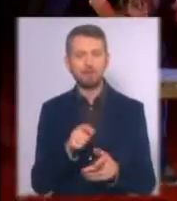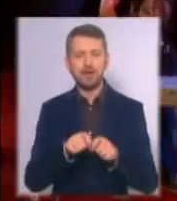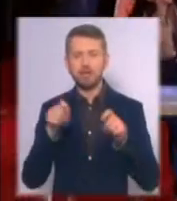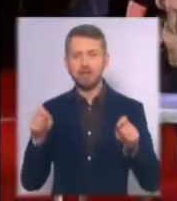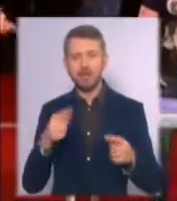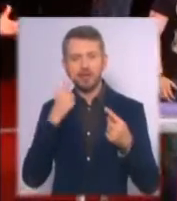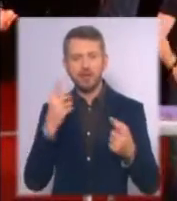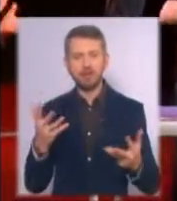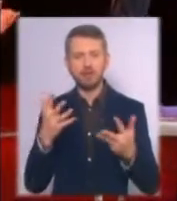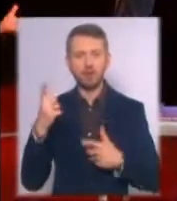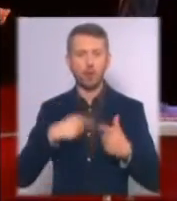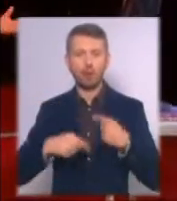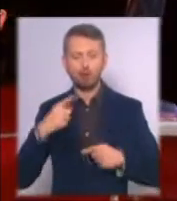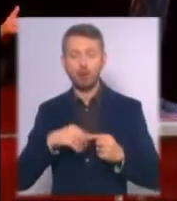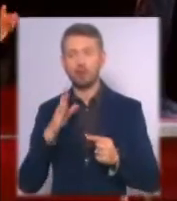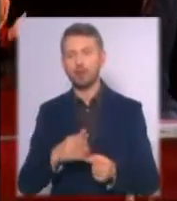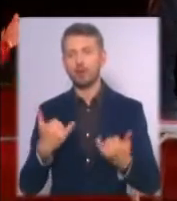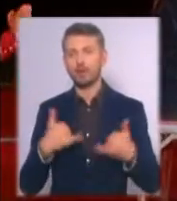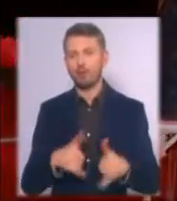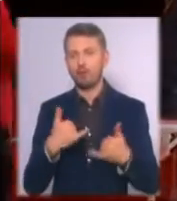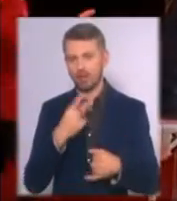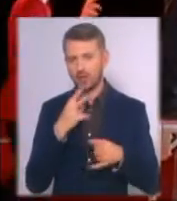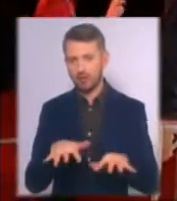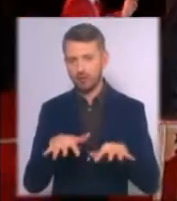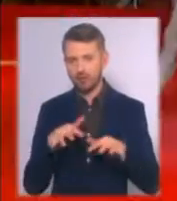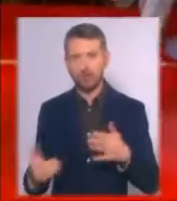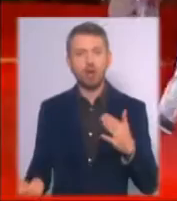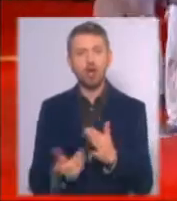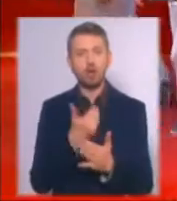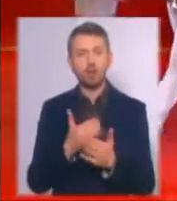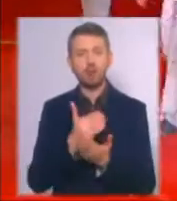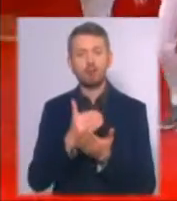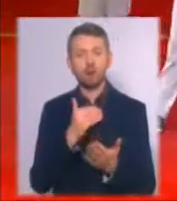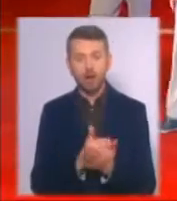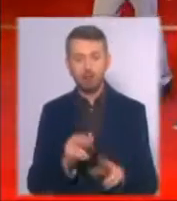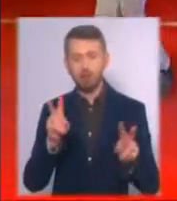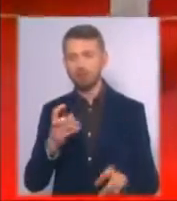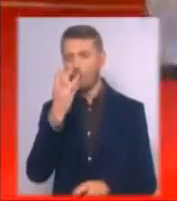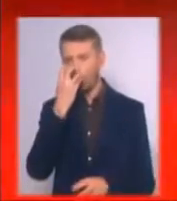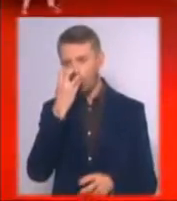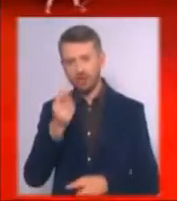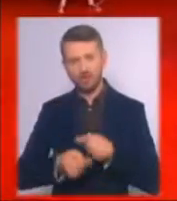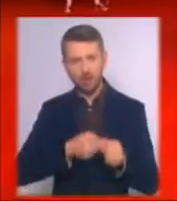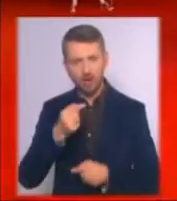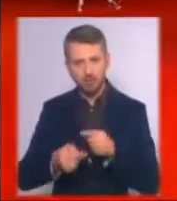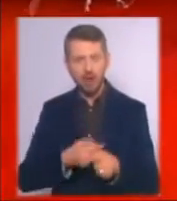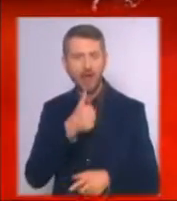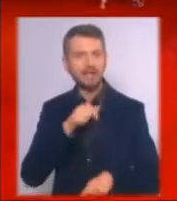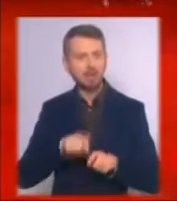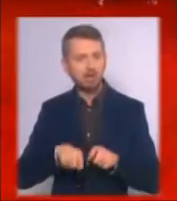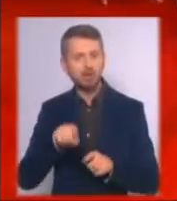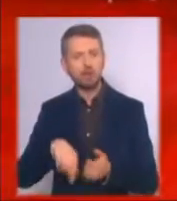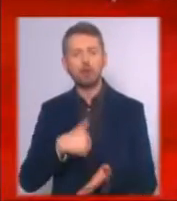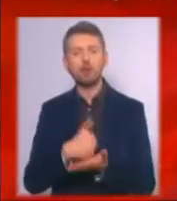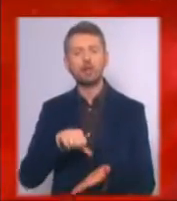костюмах трюками дивуватимуть глядачів. Нова програма «Клоуни Форевер» – експеримент національного цирку. Вони – головні герої виступу.